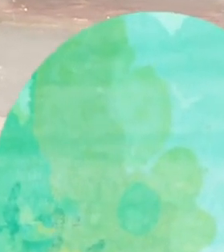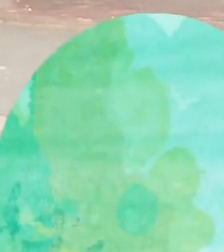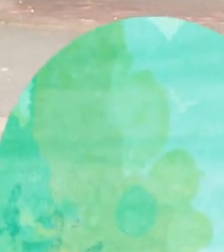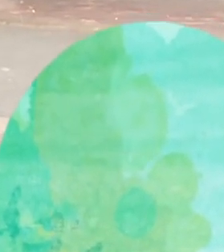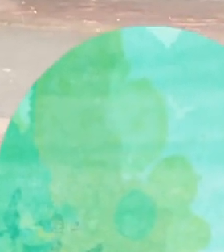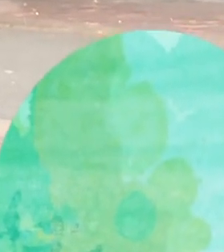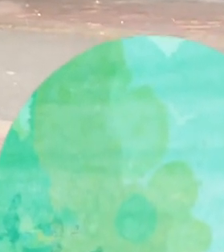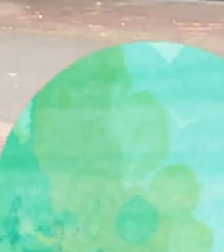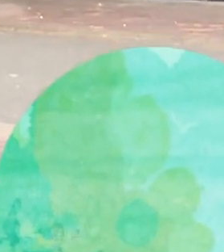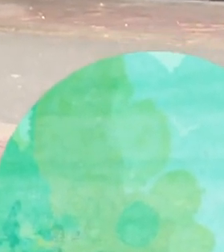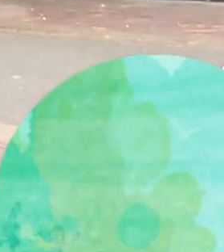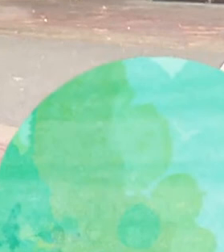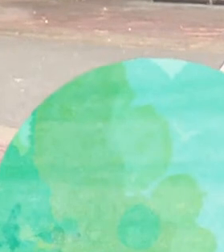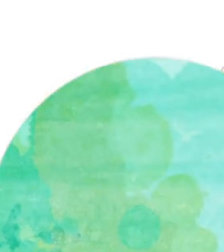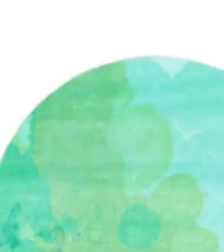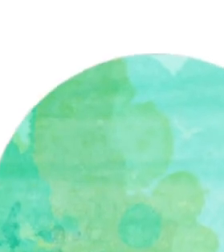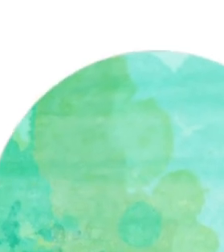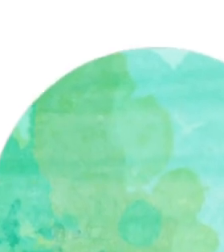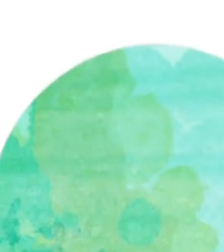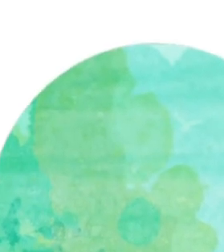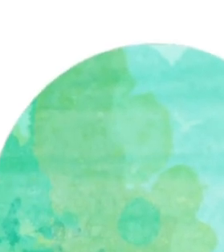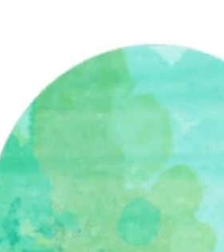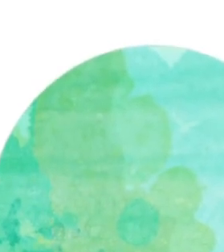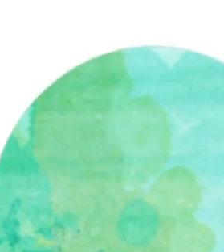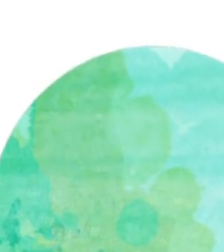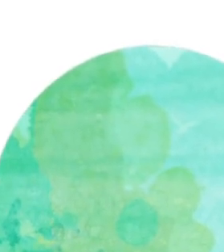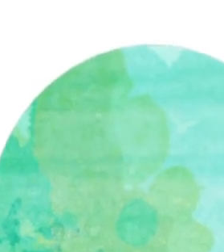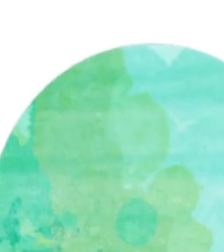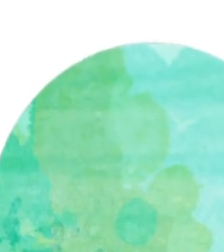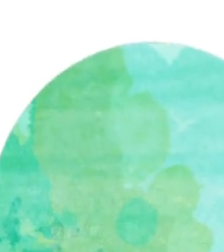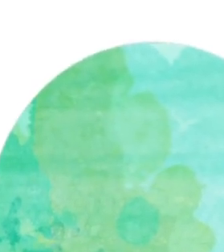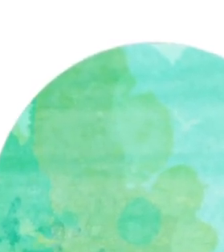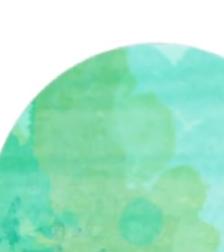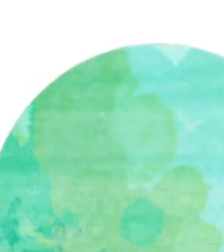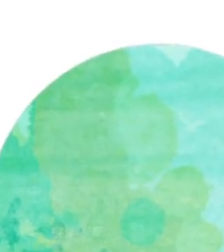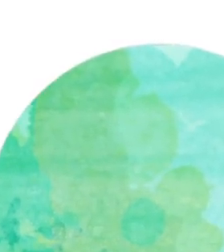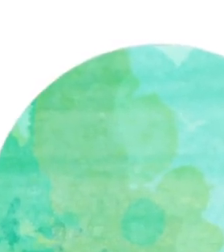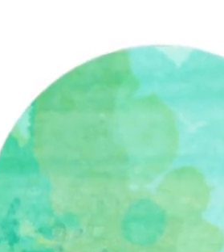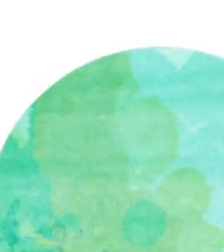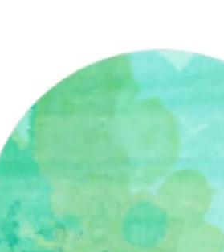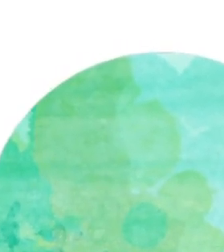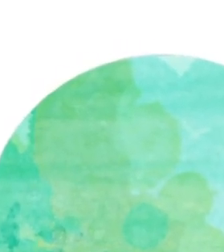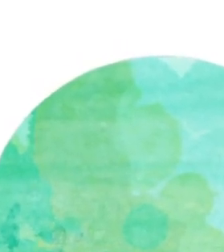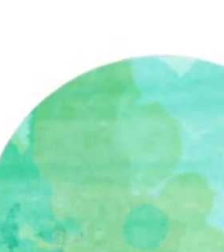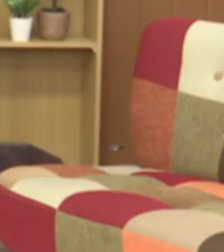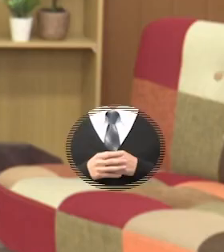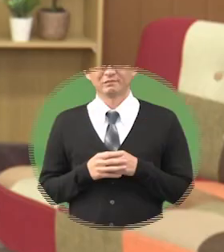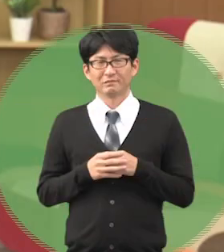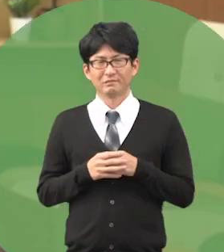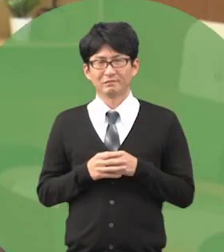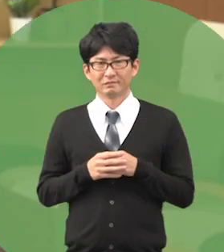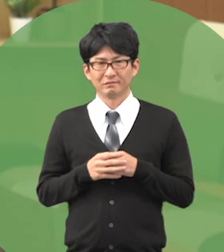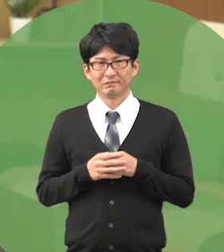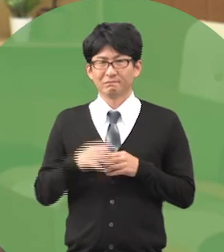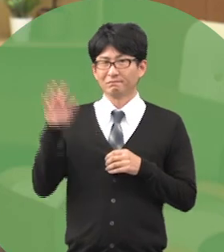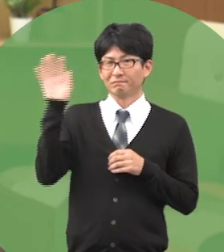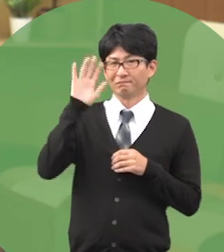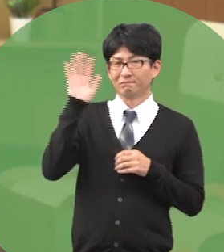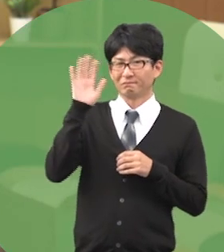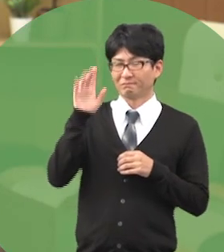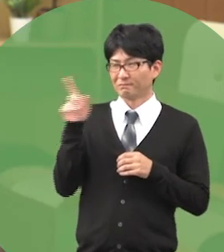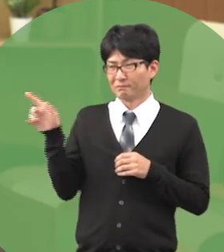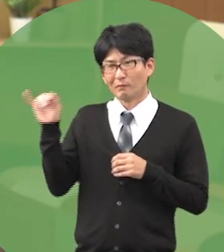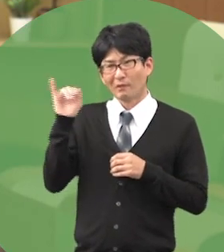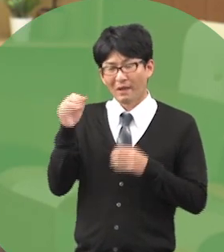のロック、オーバーディアソー、サムワンスカレー、マヤが回る。 ハイタ